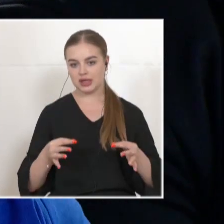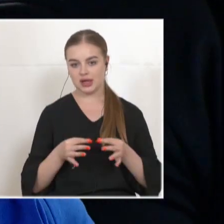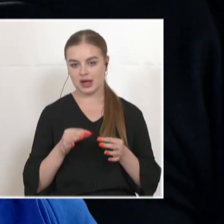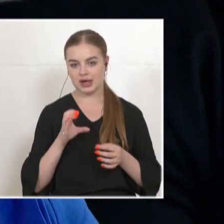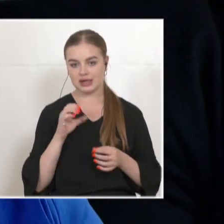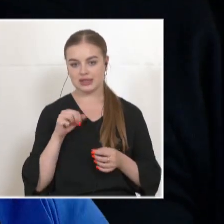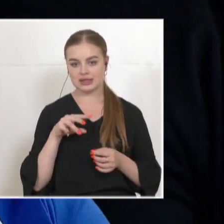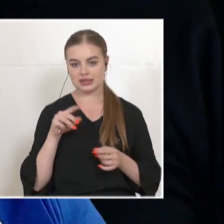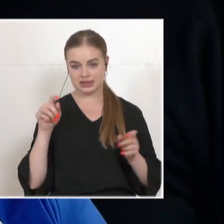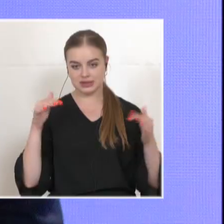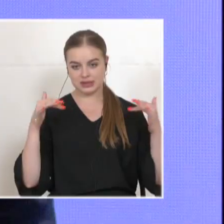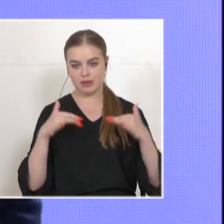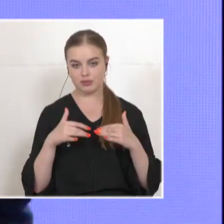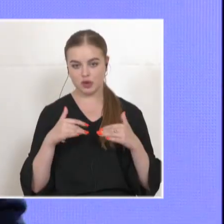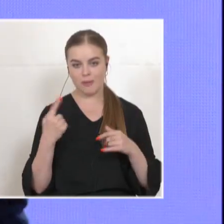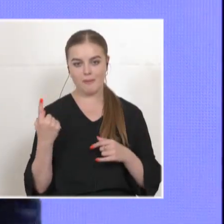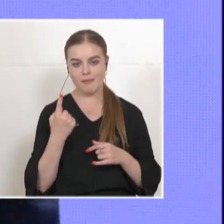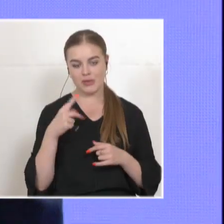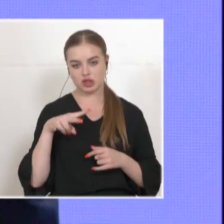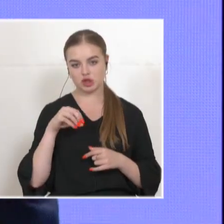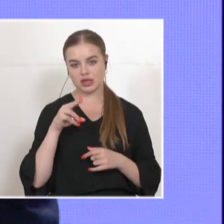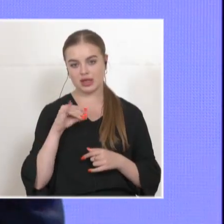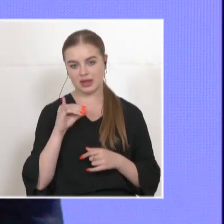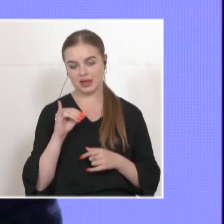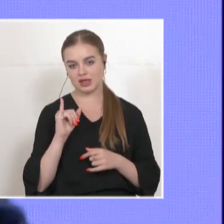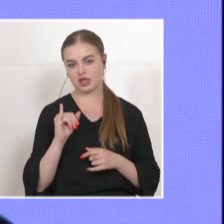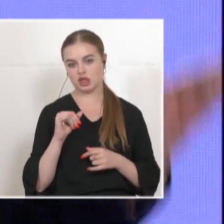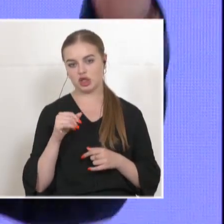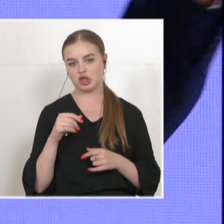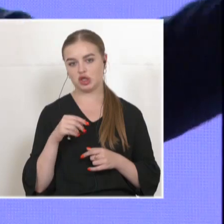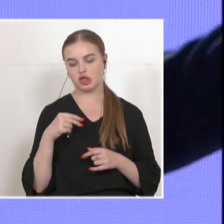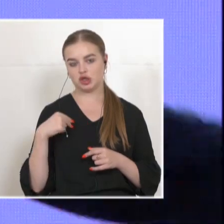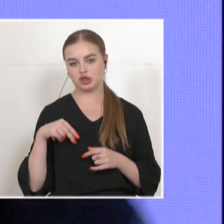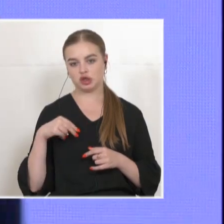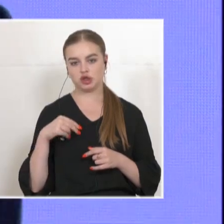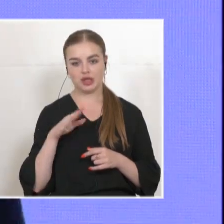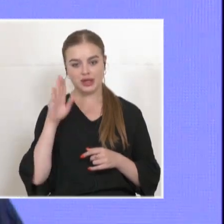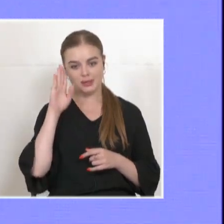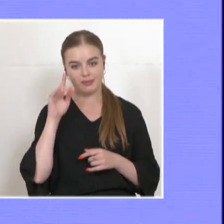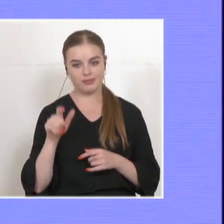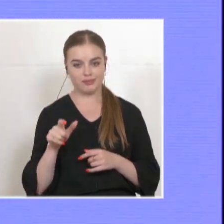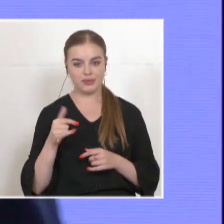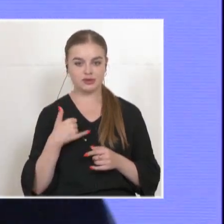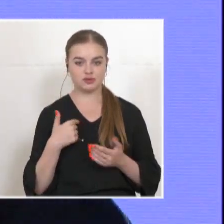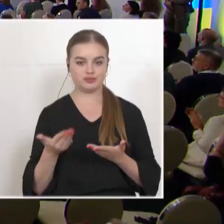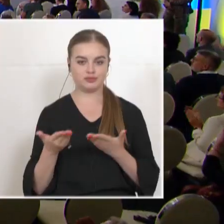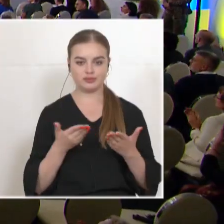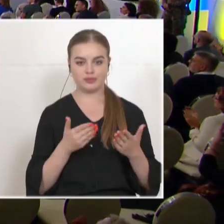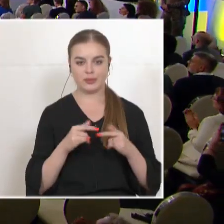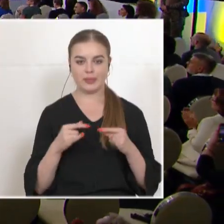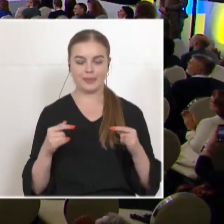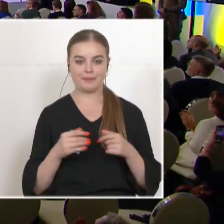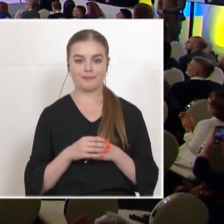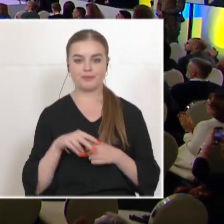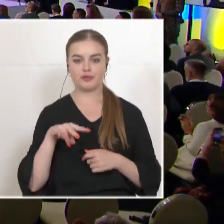саміту перших леді і джентльменів. Але зараз хочу запросити на сцену автора Антоніо Лукіч.